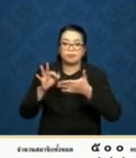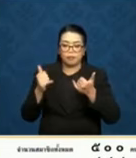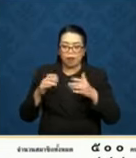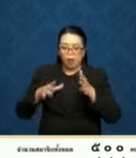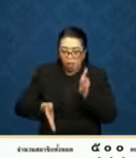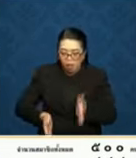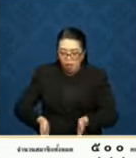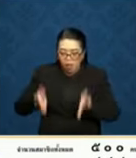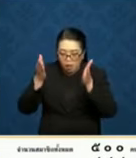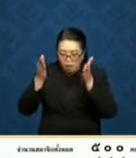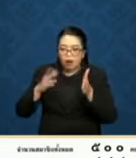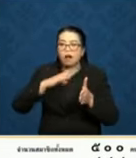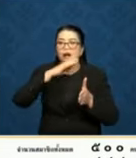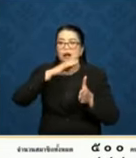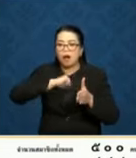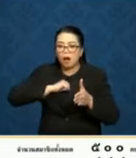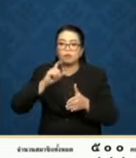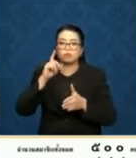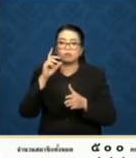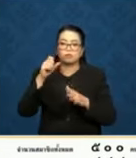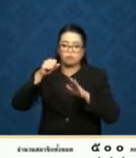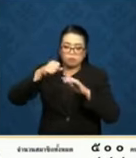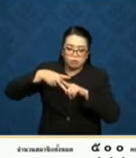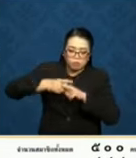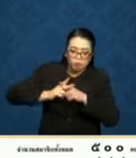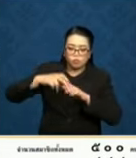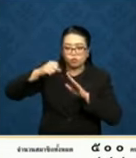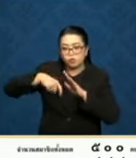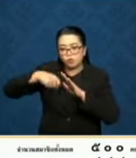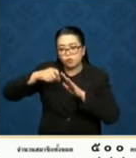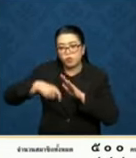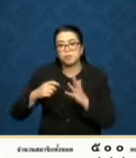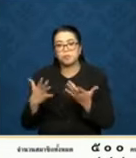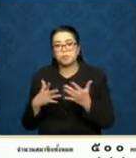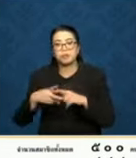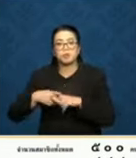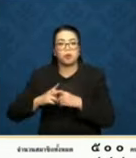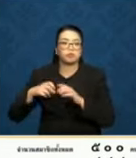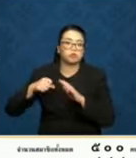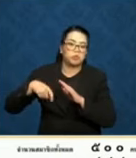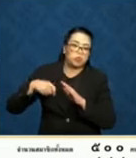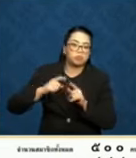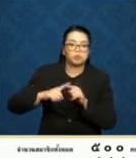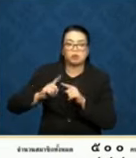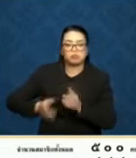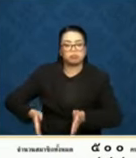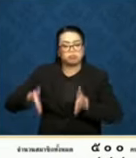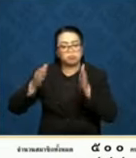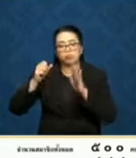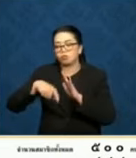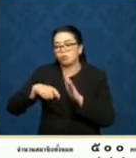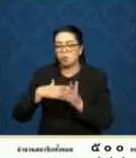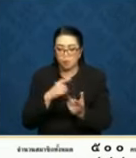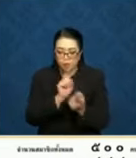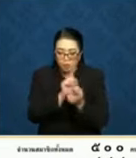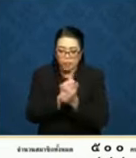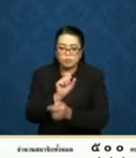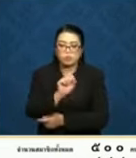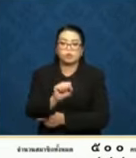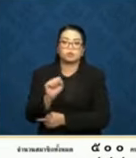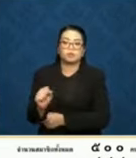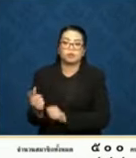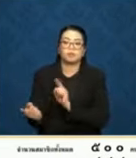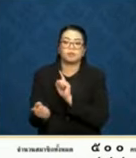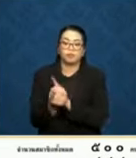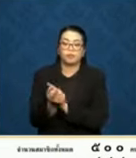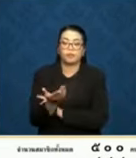ส เพรทiri แล้็พบกับ